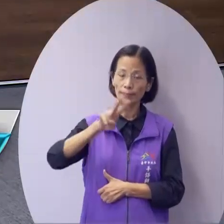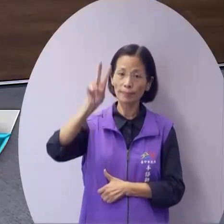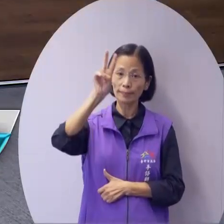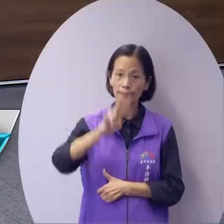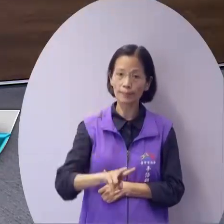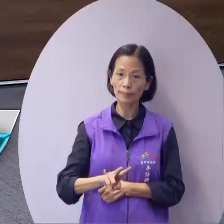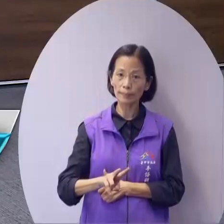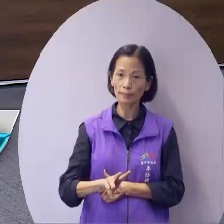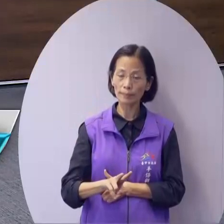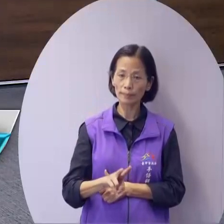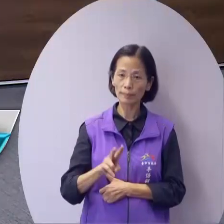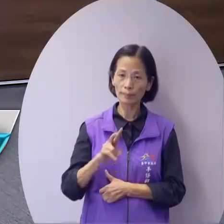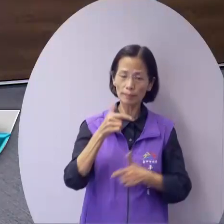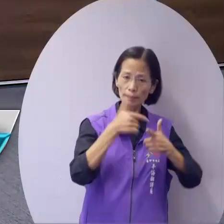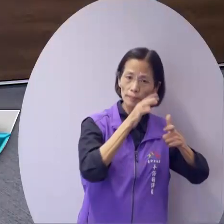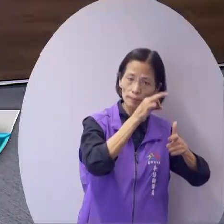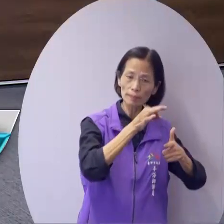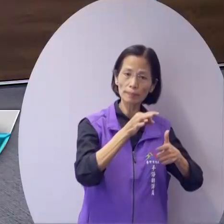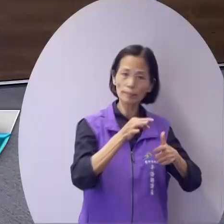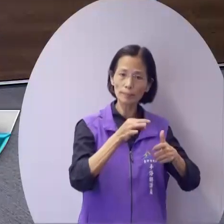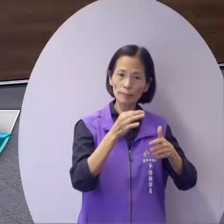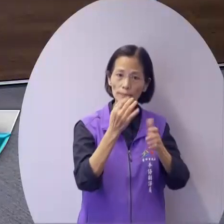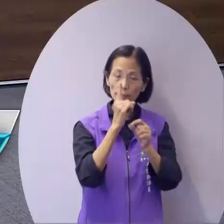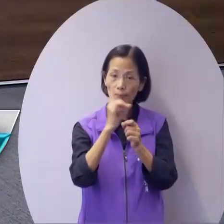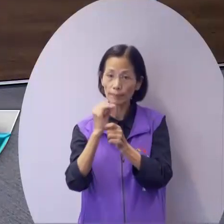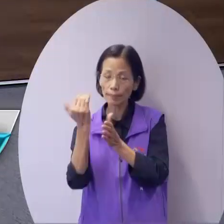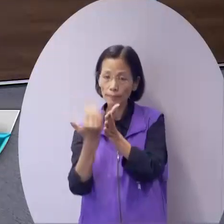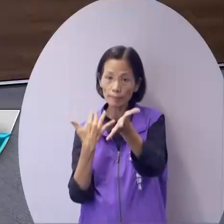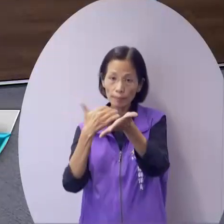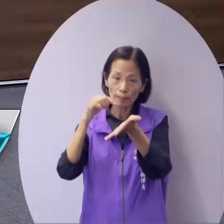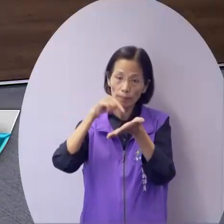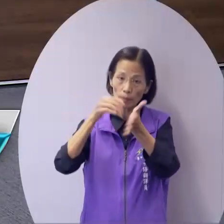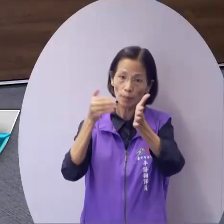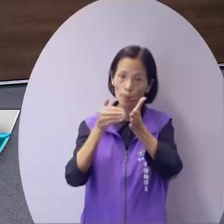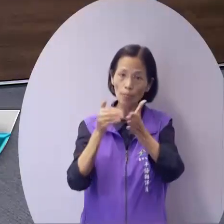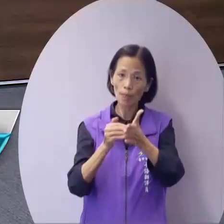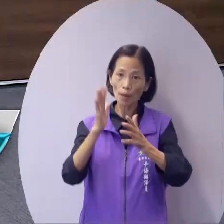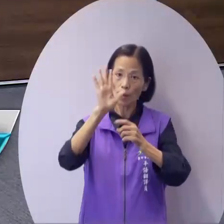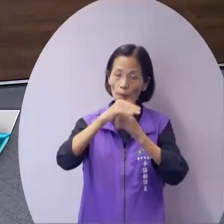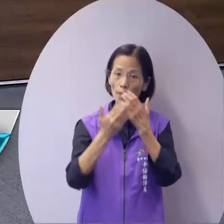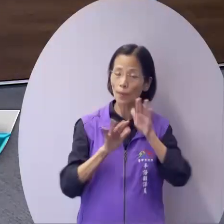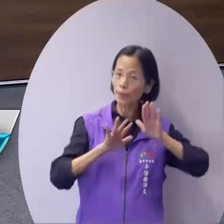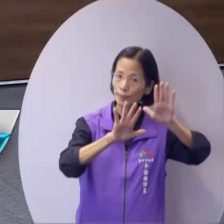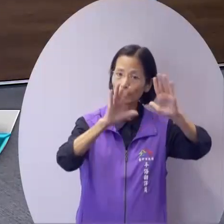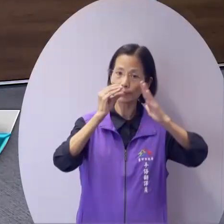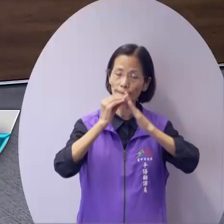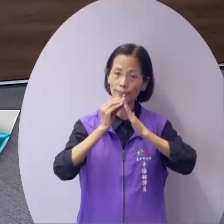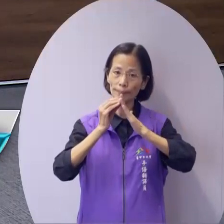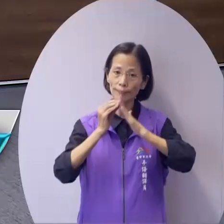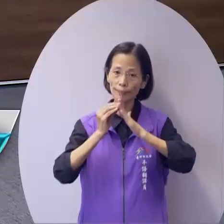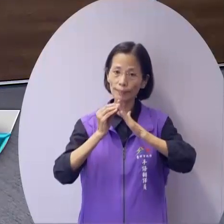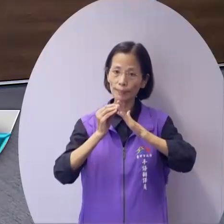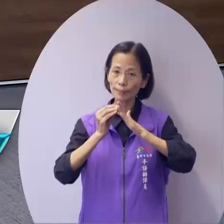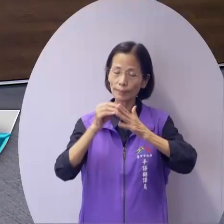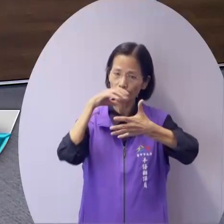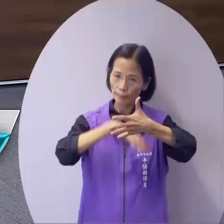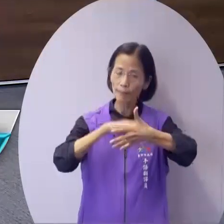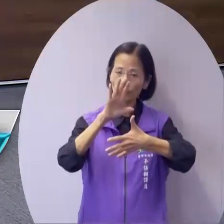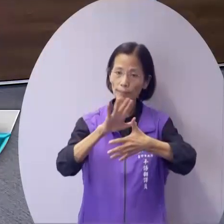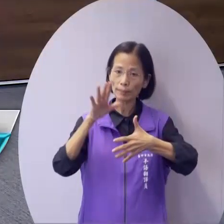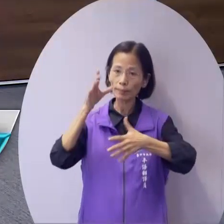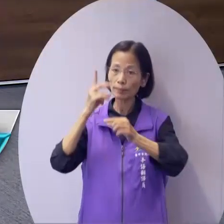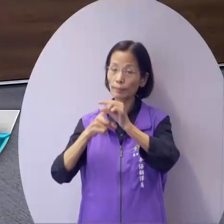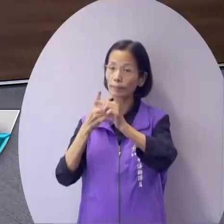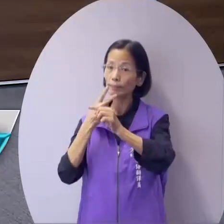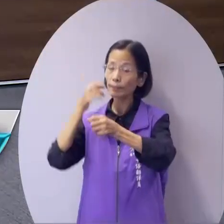1922万2000元。那本土配合款部分编列在110年度台中市农业发展基金附属单位预算，那中央补助